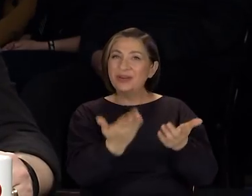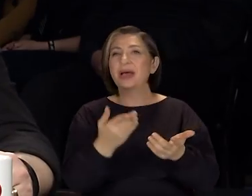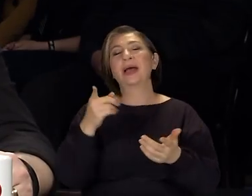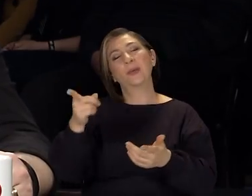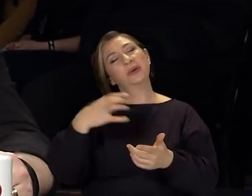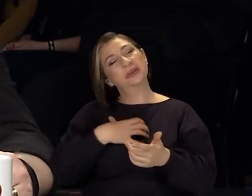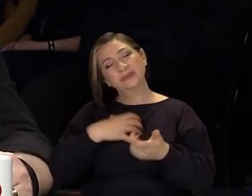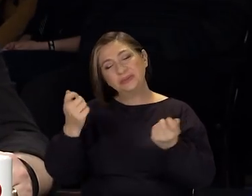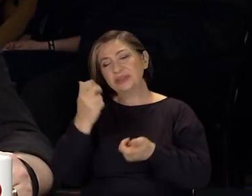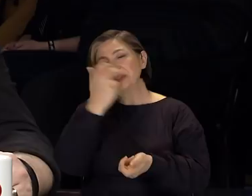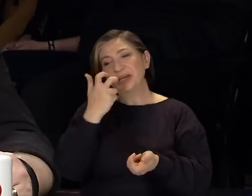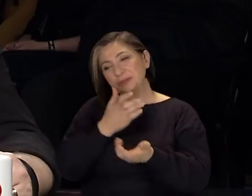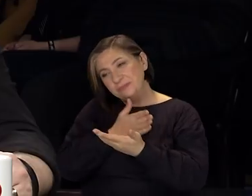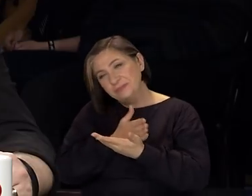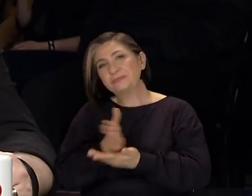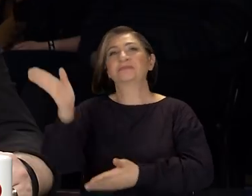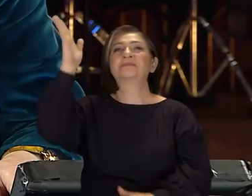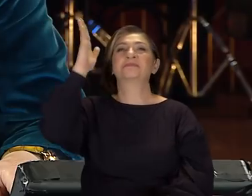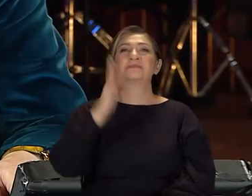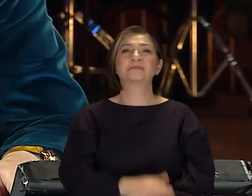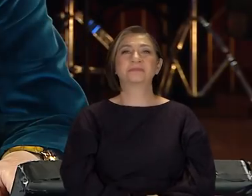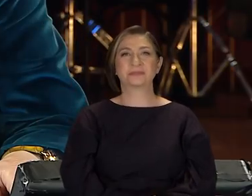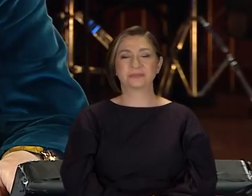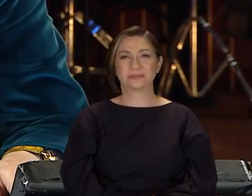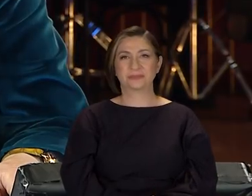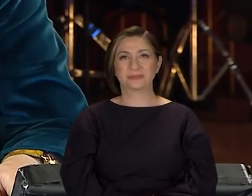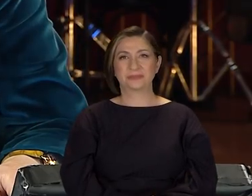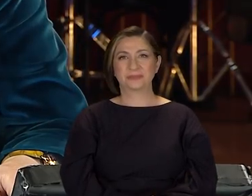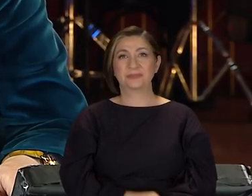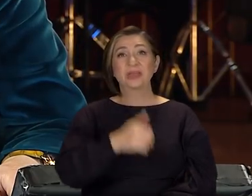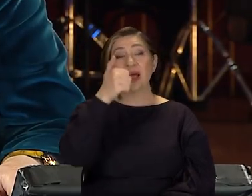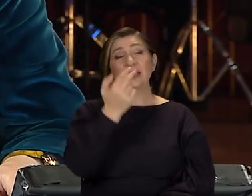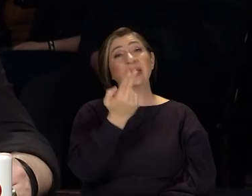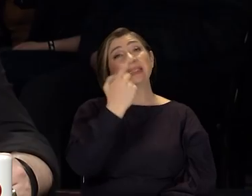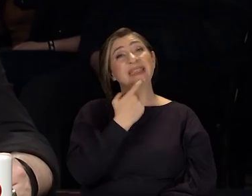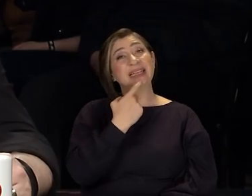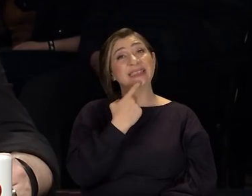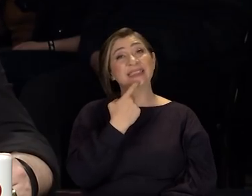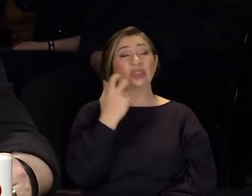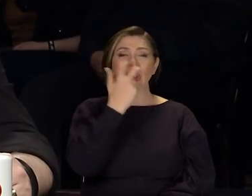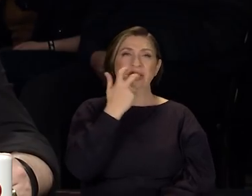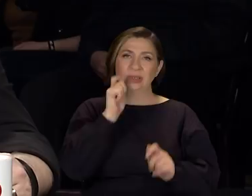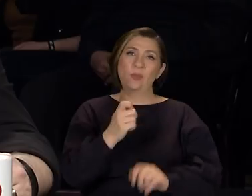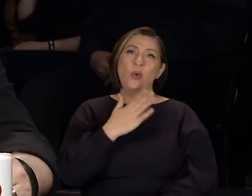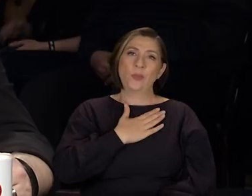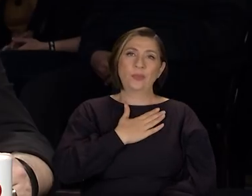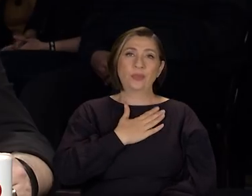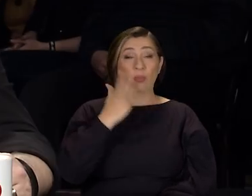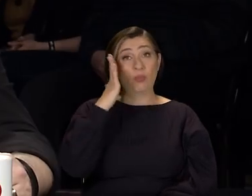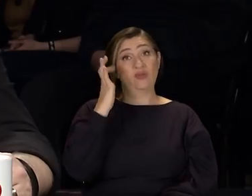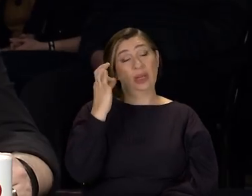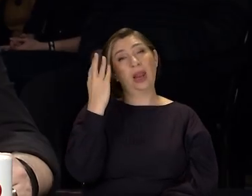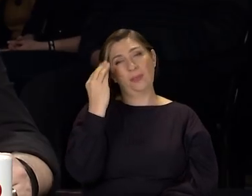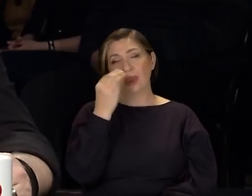yolumu açtılar. 12 sene çalıştığım yerden şimdi tekrar şarkıcılık. 6-7 senedir şarkıcılık yapıyorum.